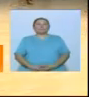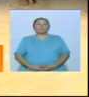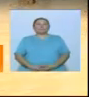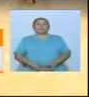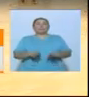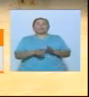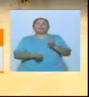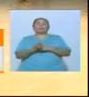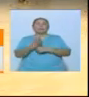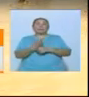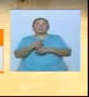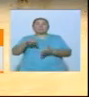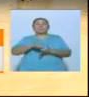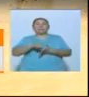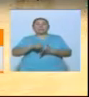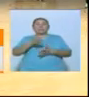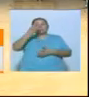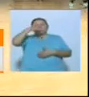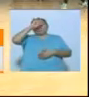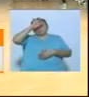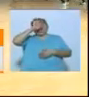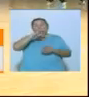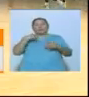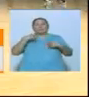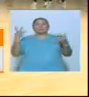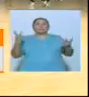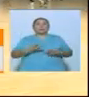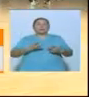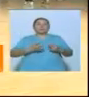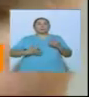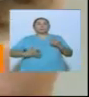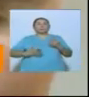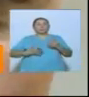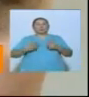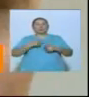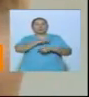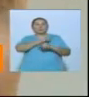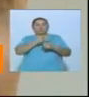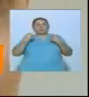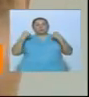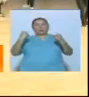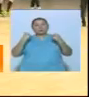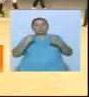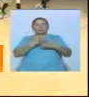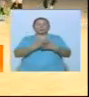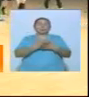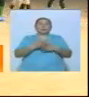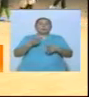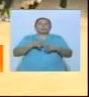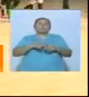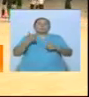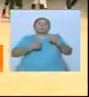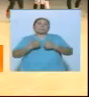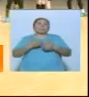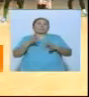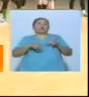Так как мы являемся представителями правоохранительных органов, нам необходимо быть подтянутыми в спорте и обладать отличным здоровьем. Для нас эти соревнования